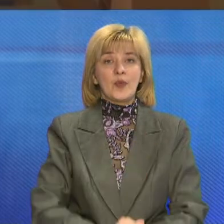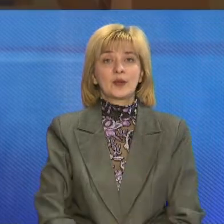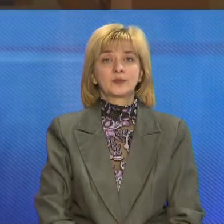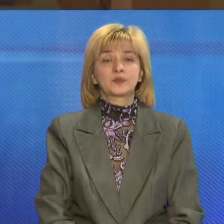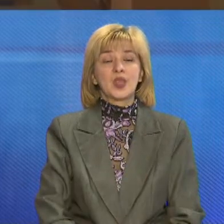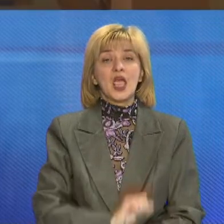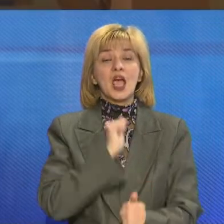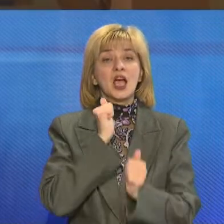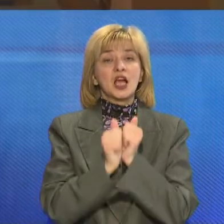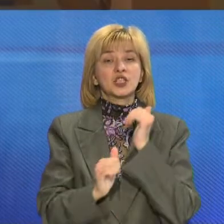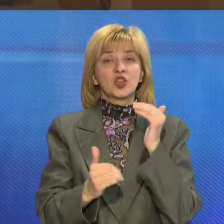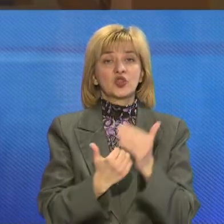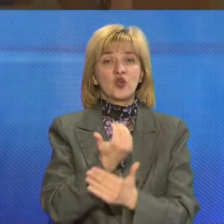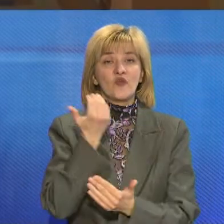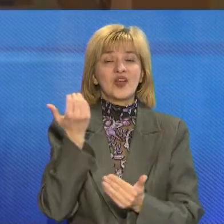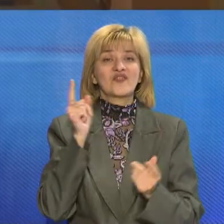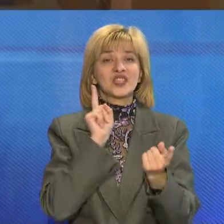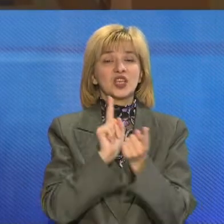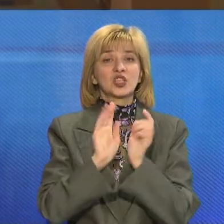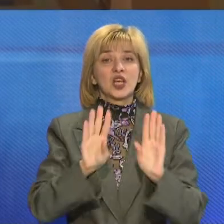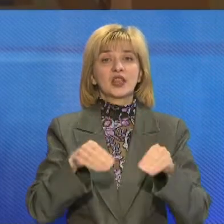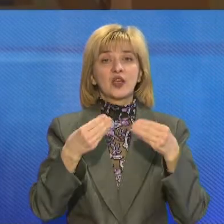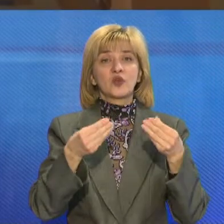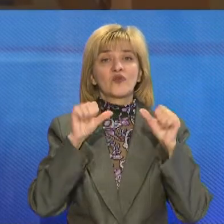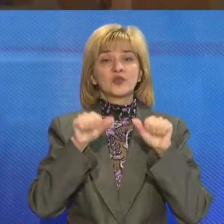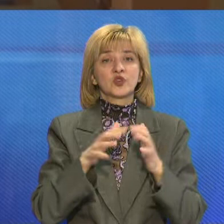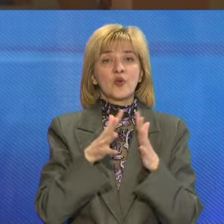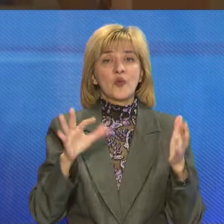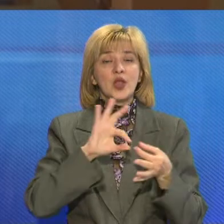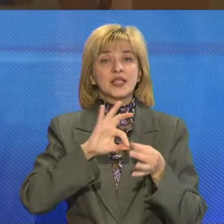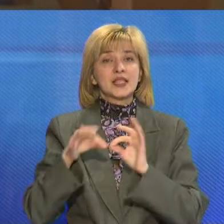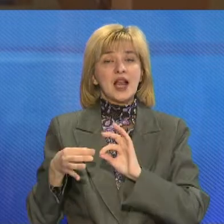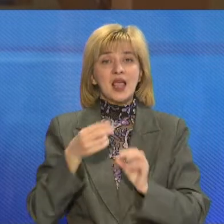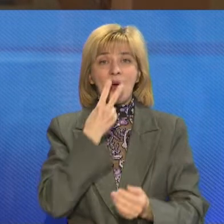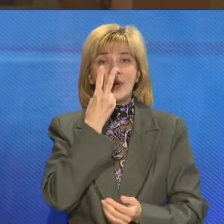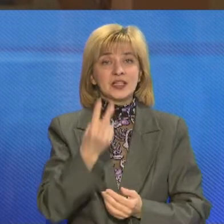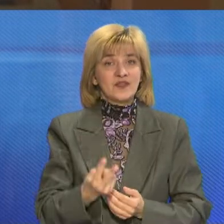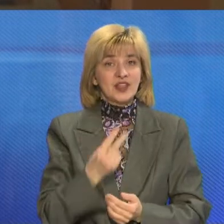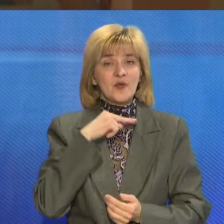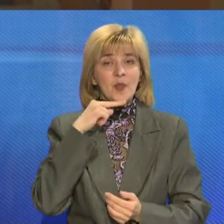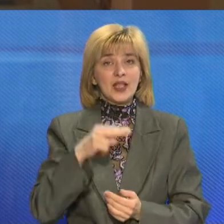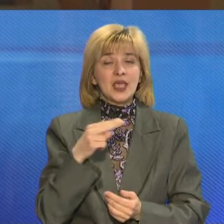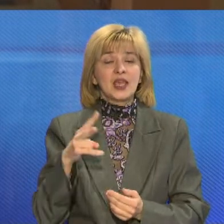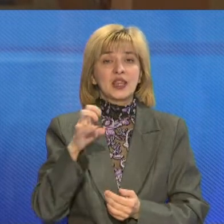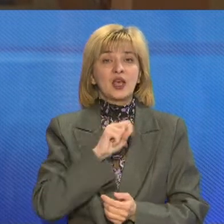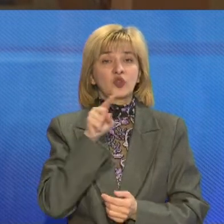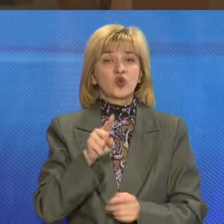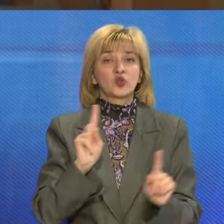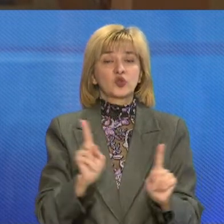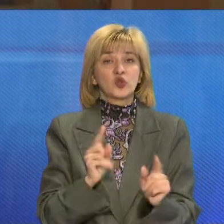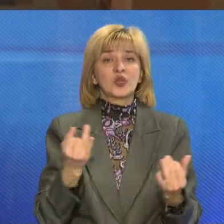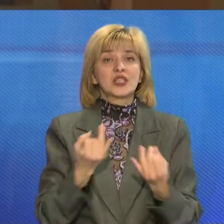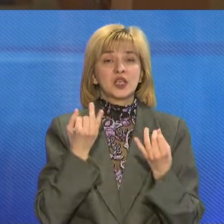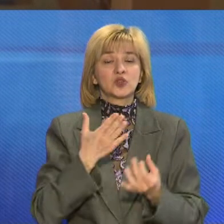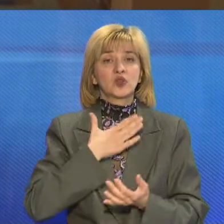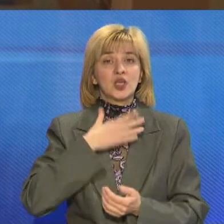Каждая новая встреча, она дает возможность еще более детально обратить внимание на то, что интересует наших граждан в